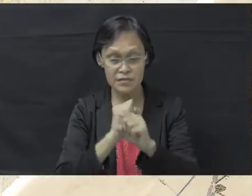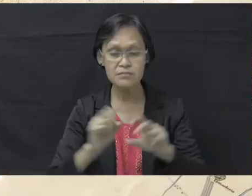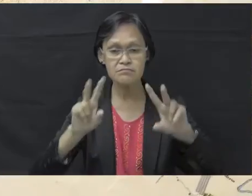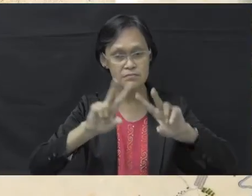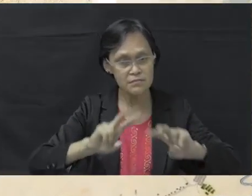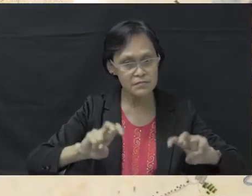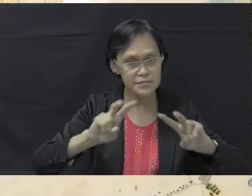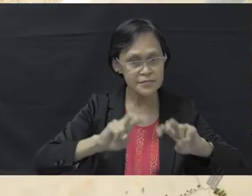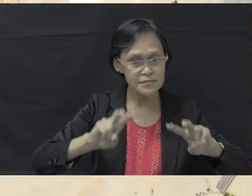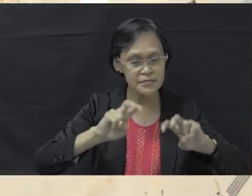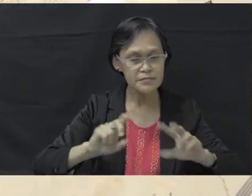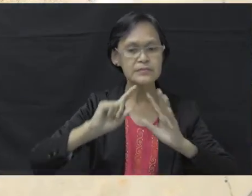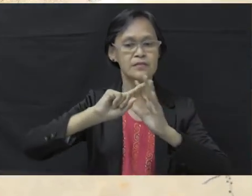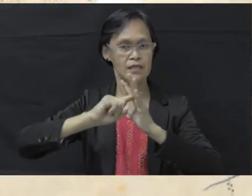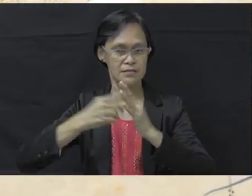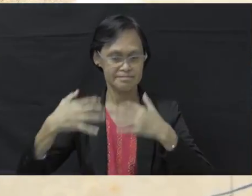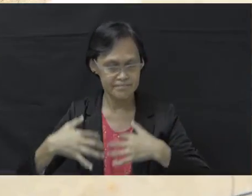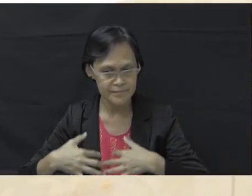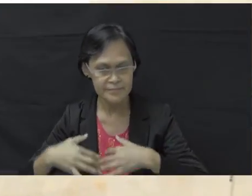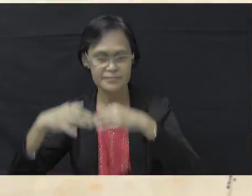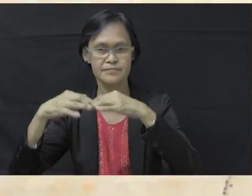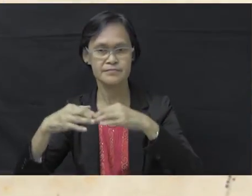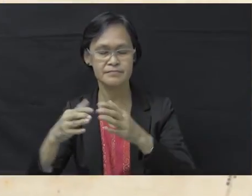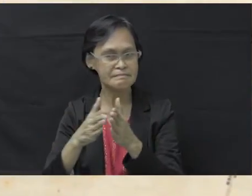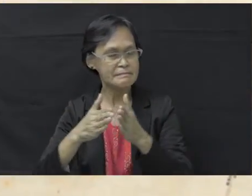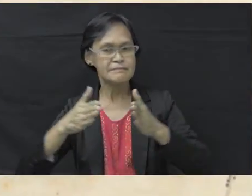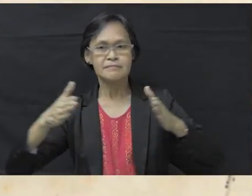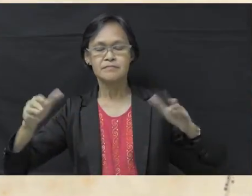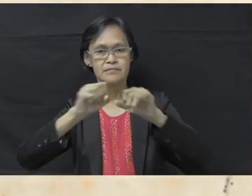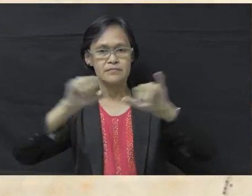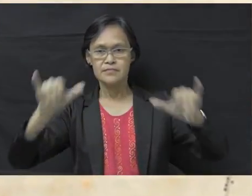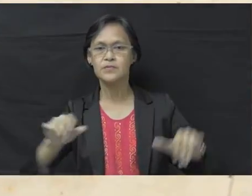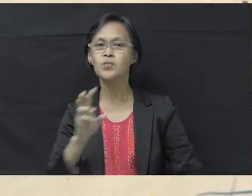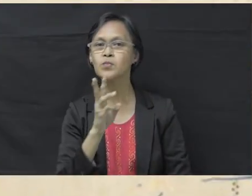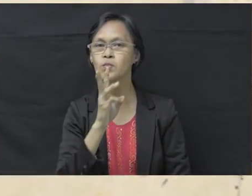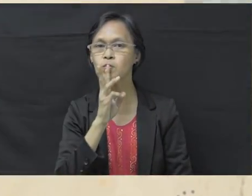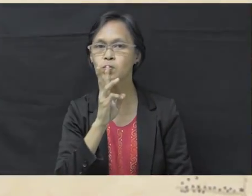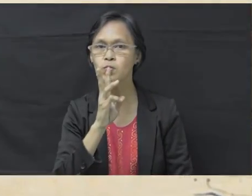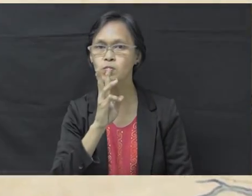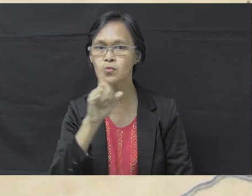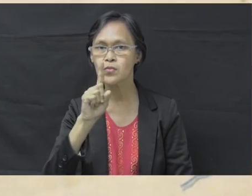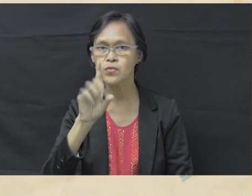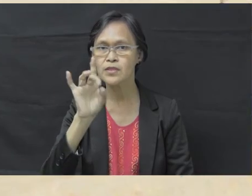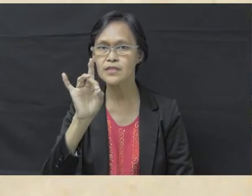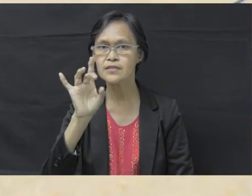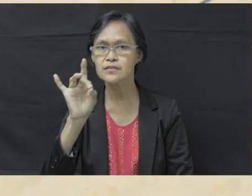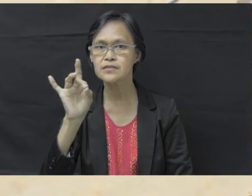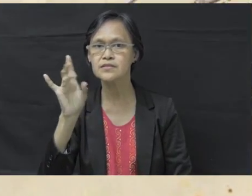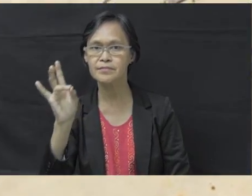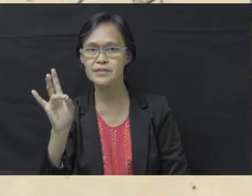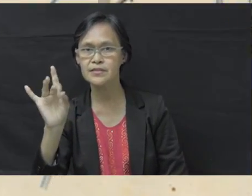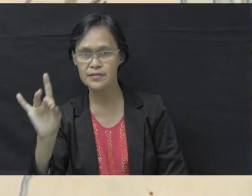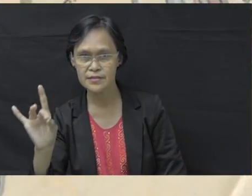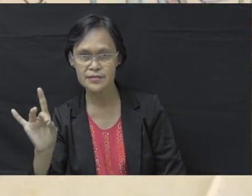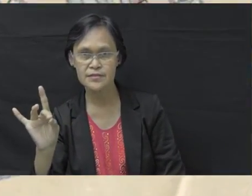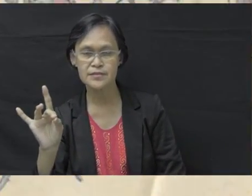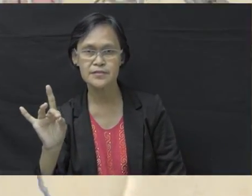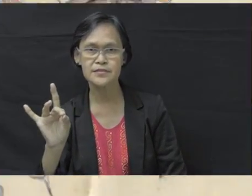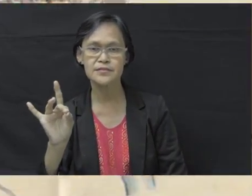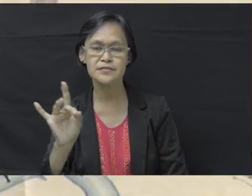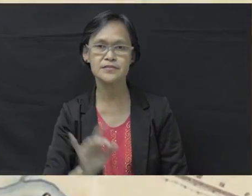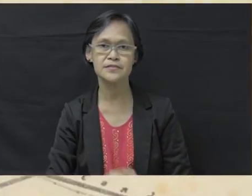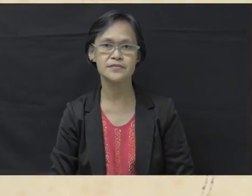Matapos ang ilang mga pag-aaral, sinimulang itayo ang isang malawakang sistema ng patubigan noong